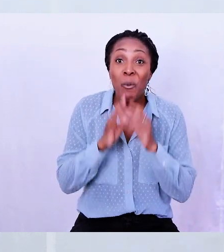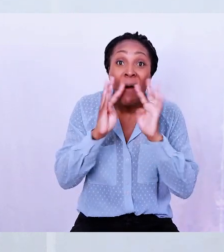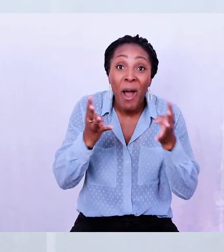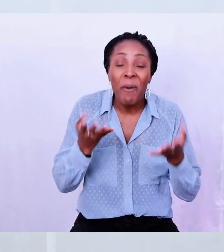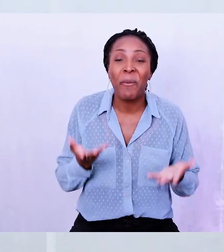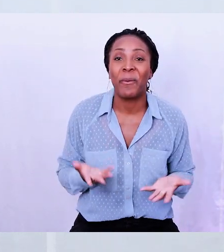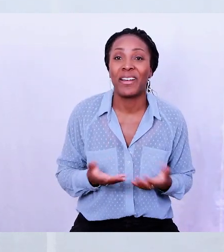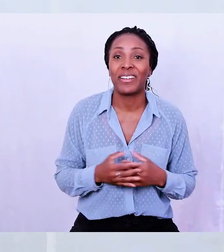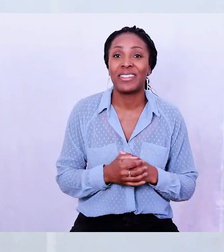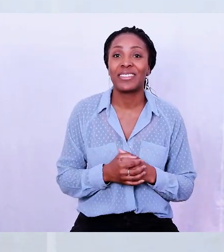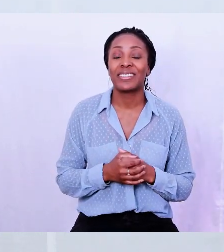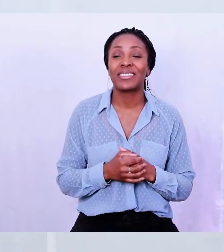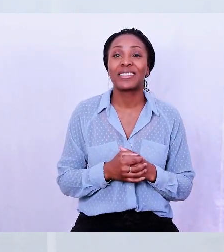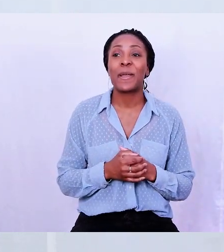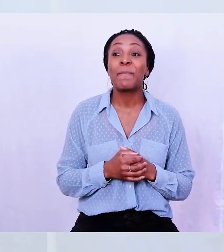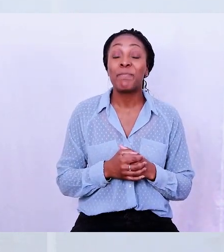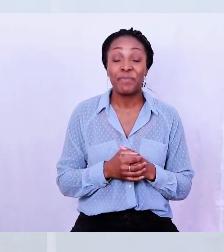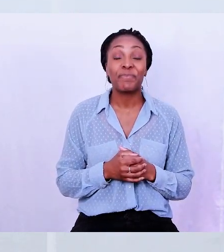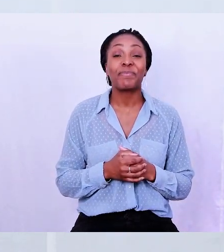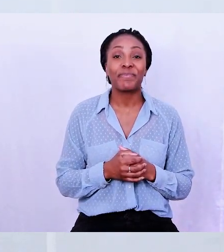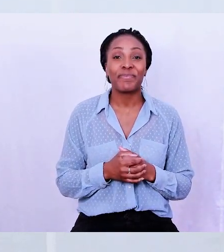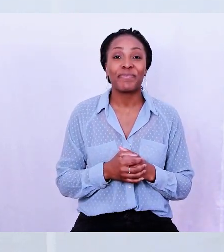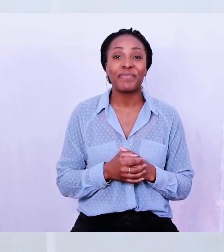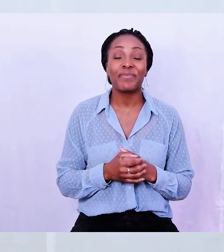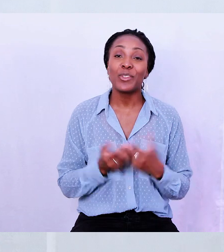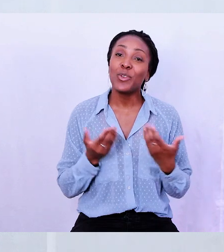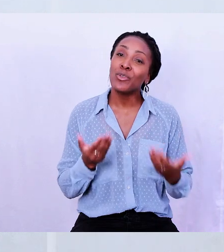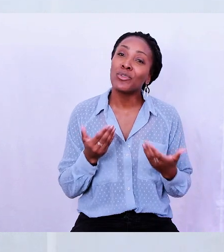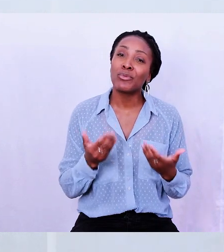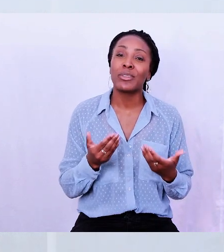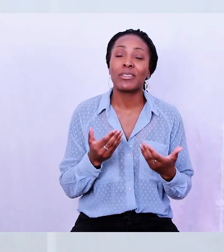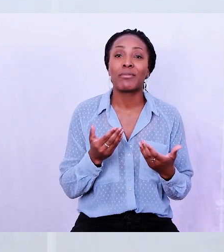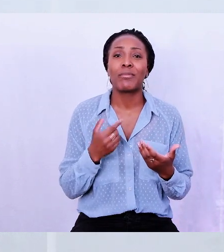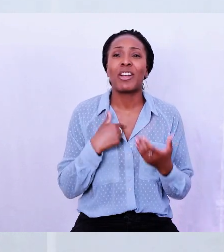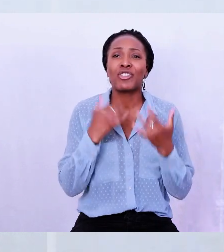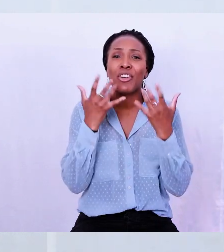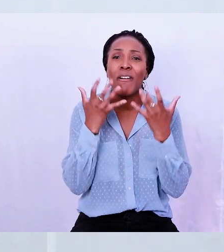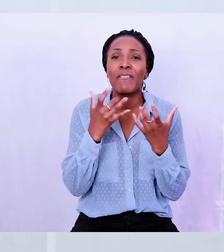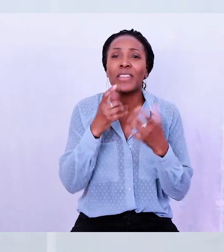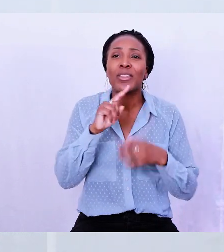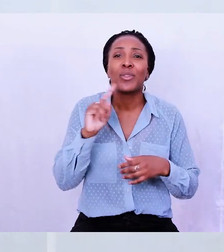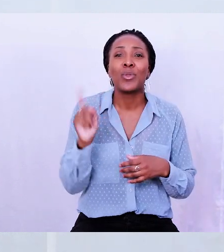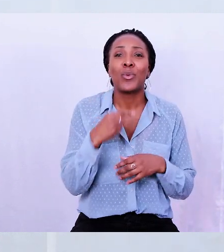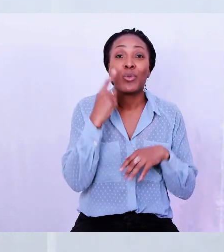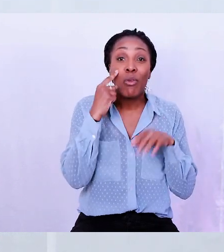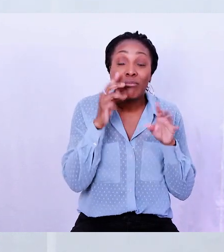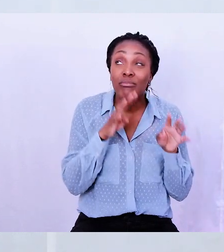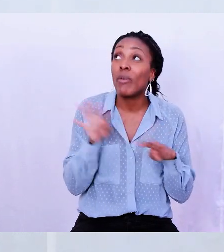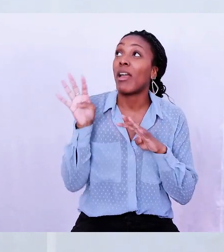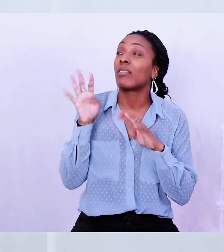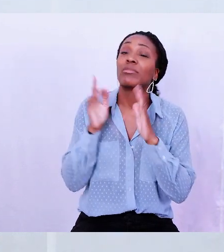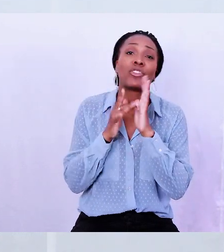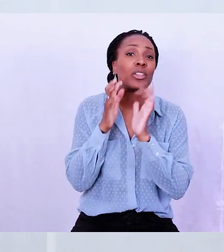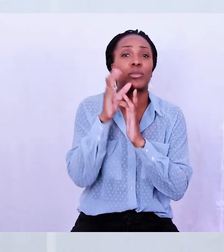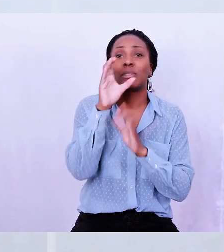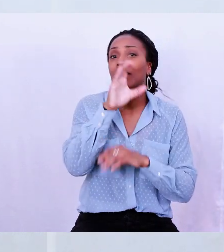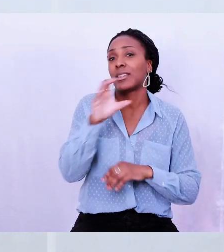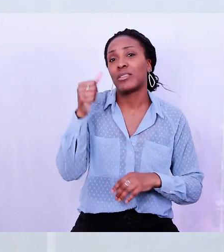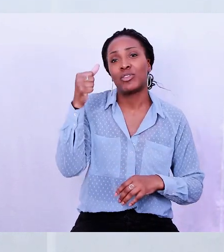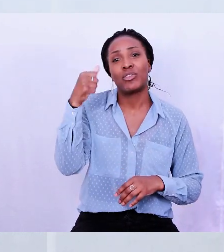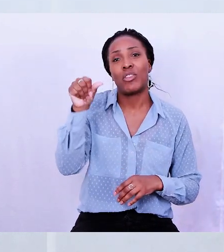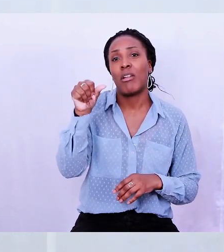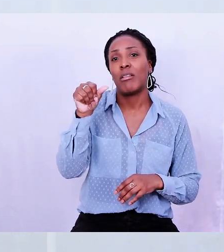Waouh! Et aujourd'hui, eh bien, j'aimerais qu'on tourne nos regards vers Jésus-Christ seulement. Et que ce soit lui qu'on